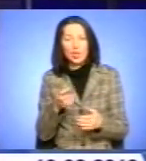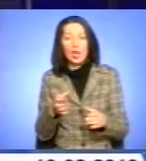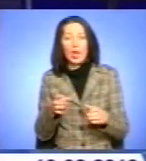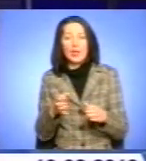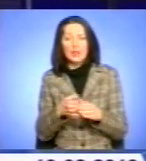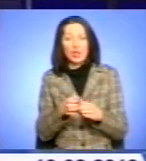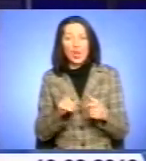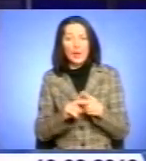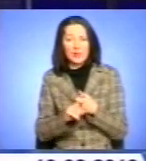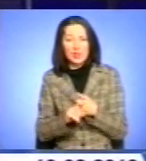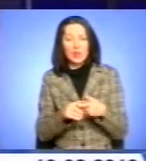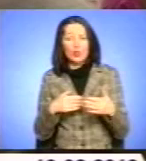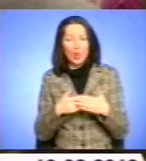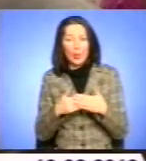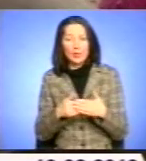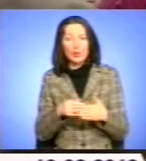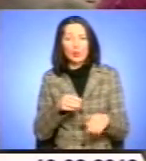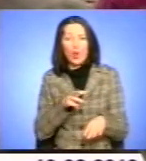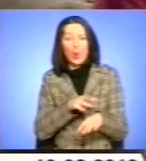МВС України в області.